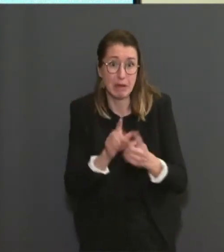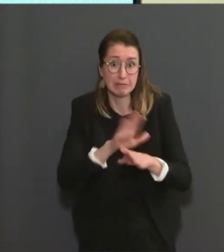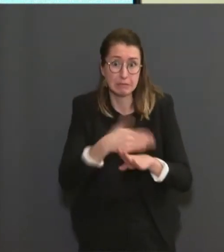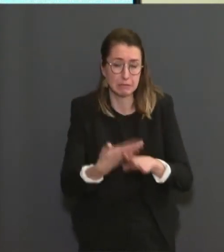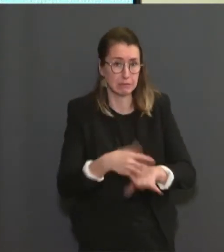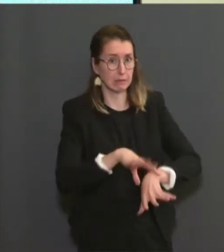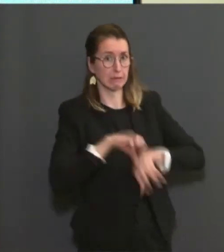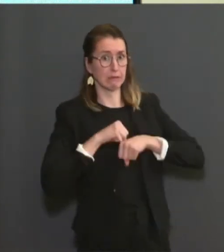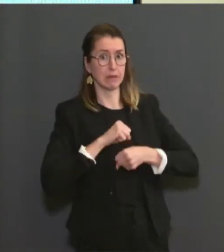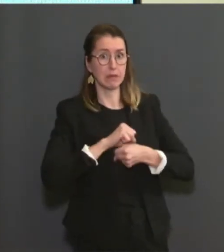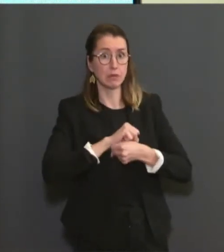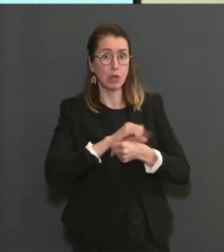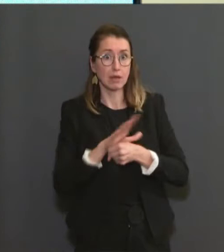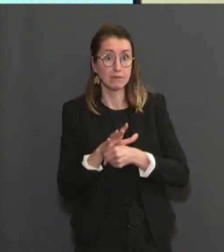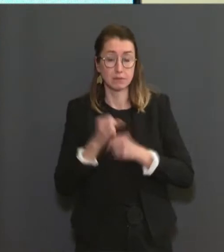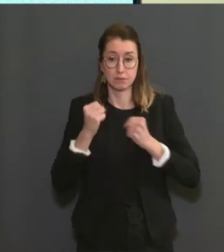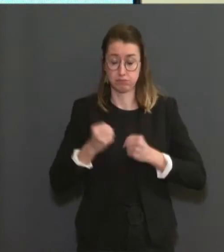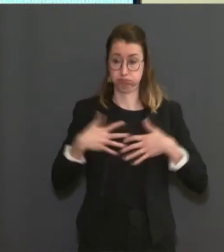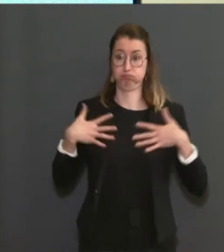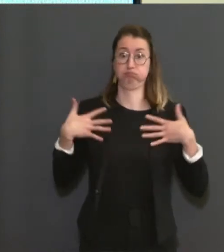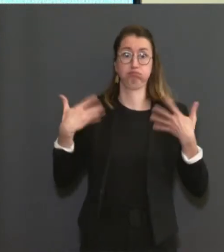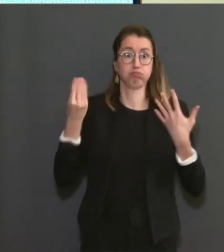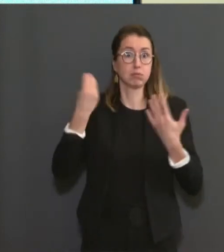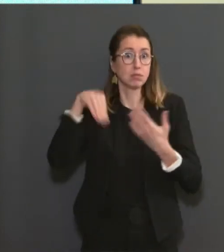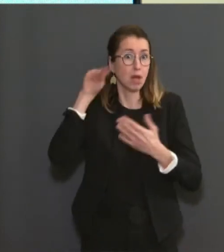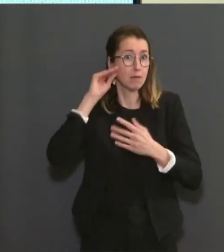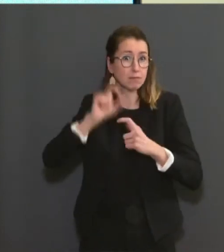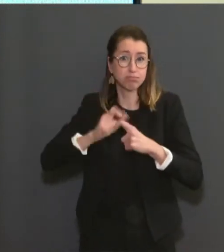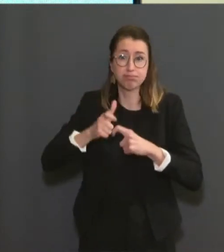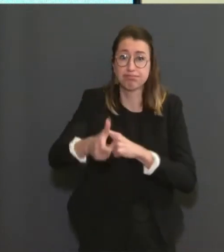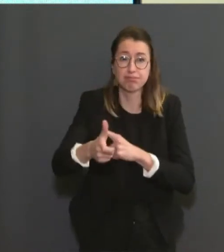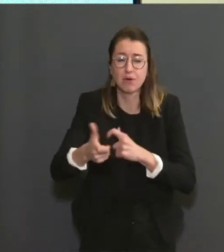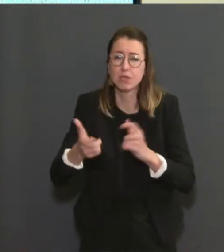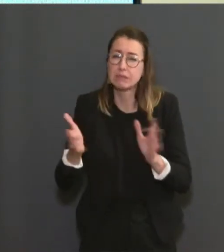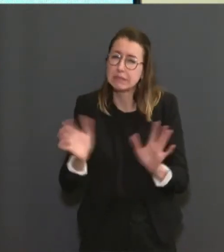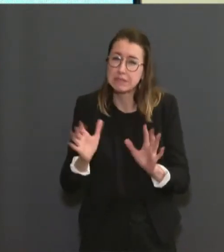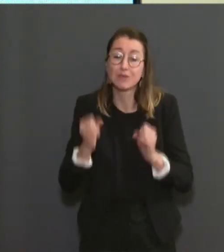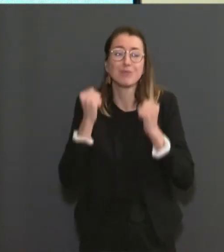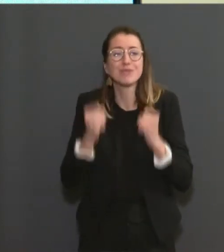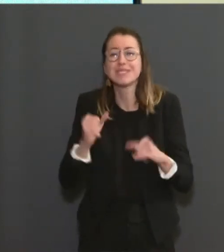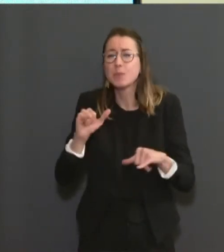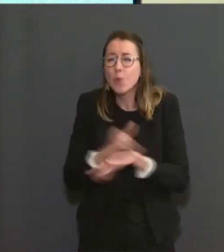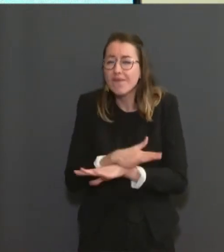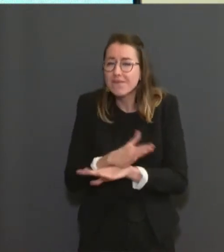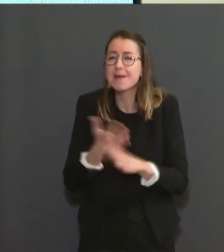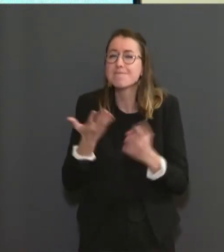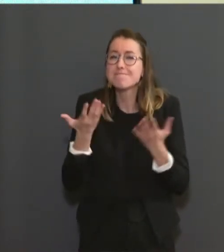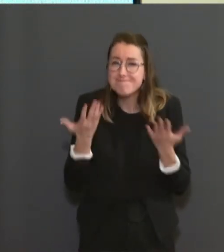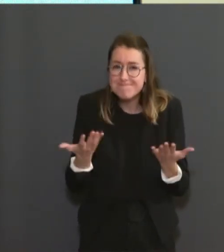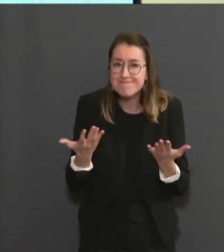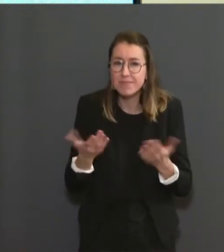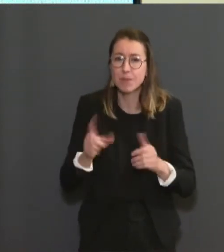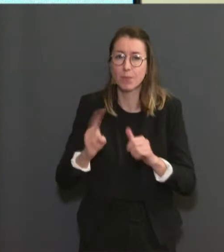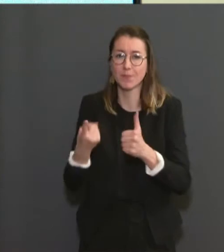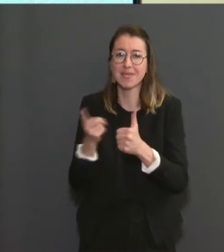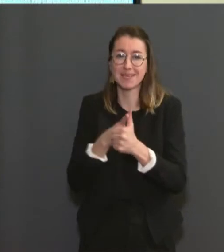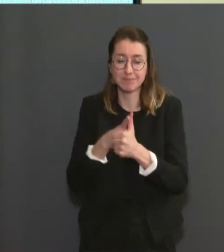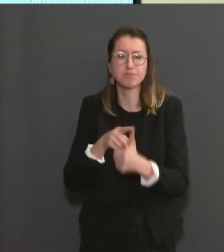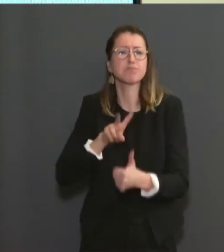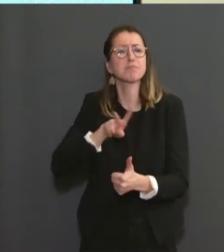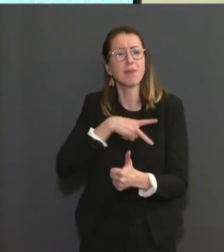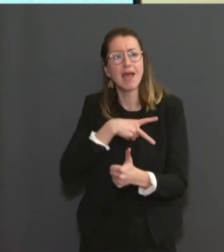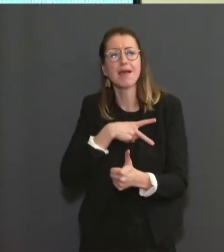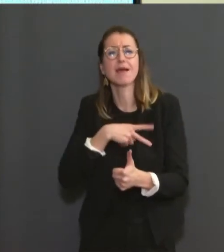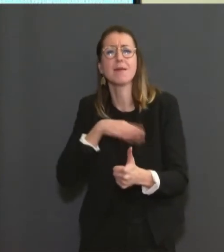à ce moment-là. Alors que peut-on faire? On peut demander effectivement aux parrains, aux marraines, à papy,